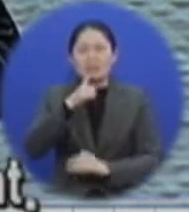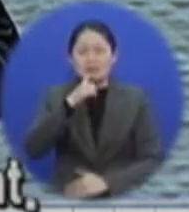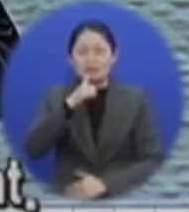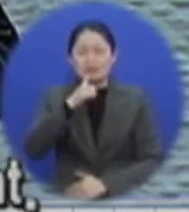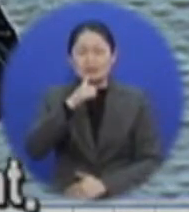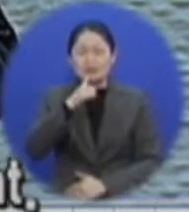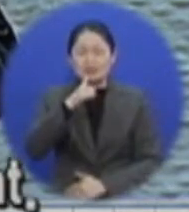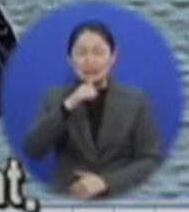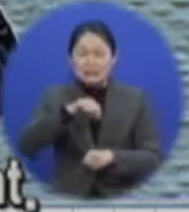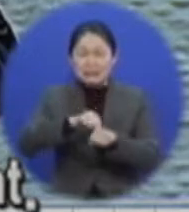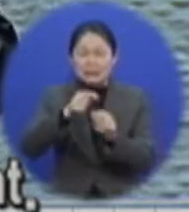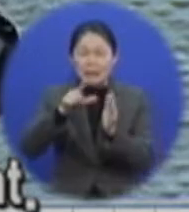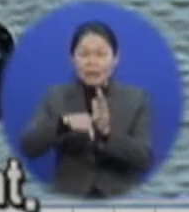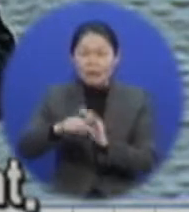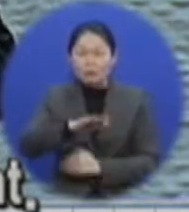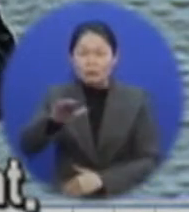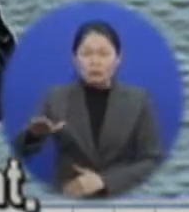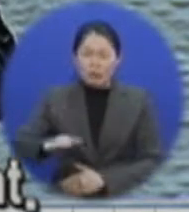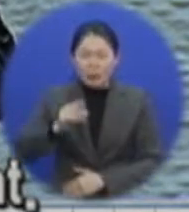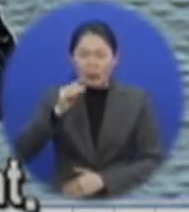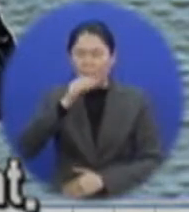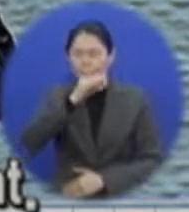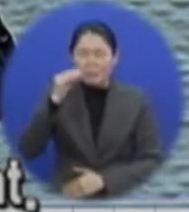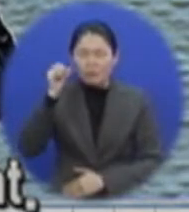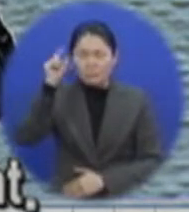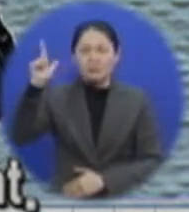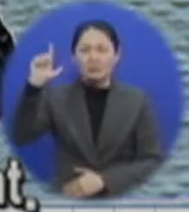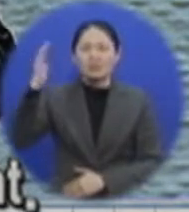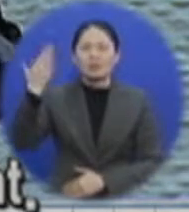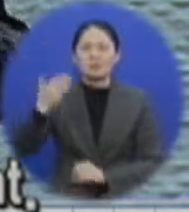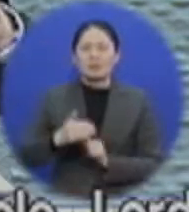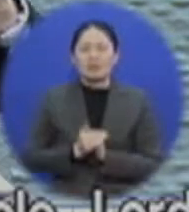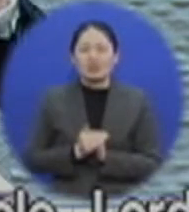그때 우리가 바로 깨달아야 되요